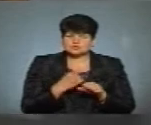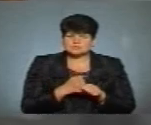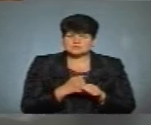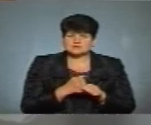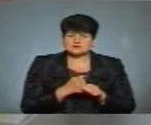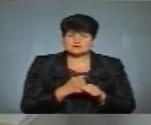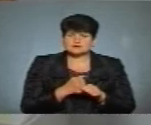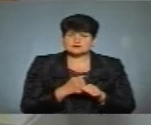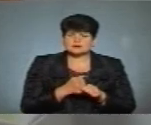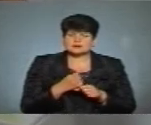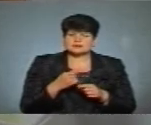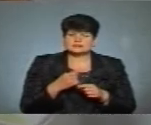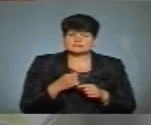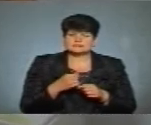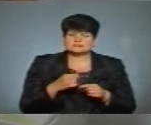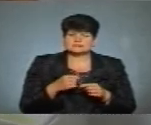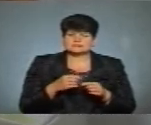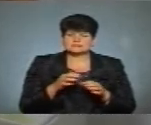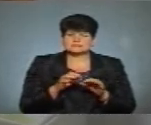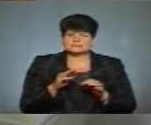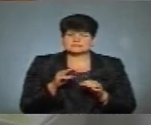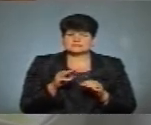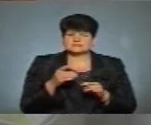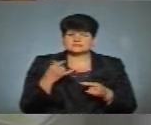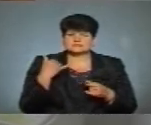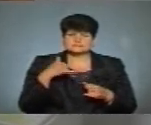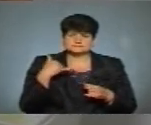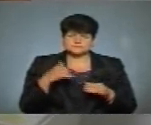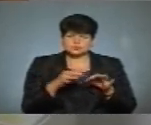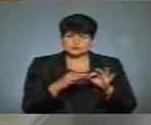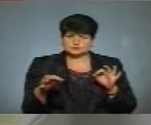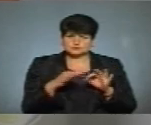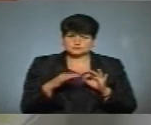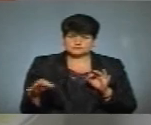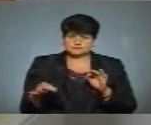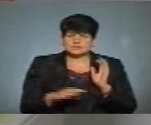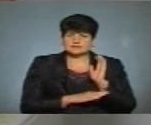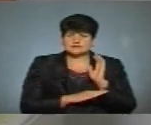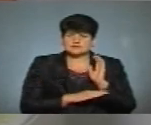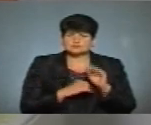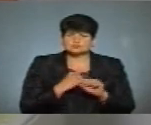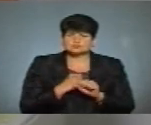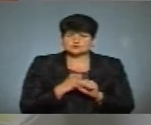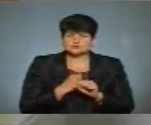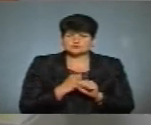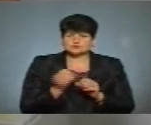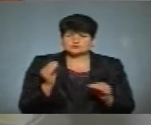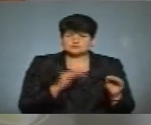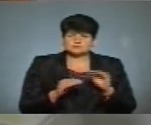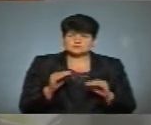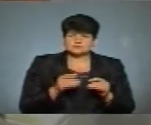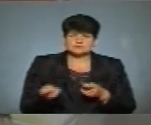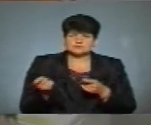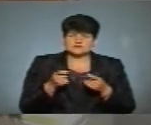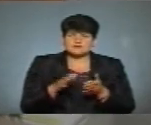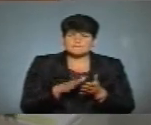телеграфічних дротів, які можна було дістати в умовах фашистського табору. Дерево зроблено з пачок, в яких привозили